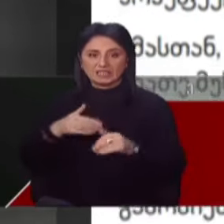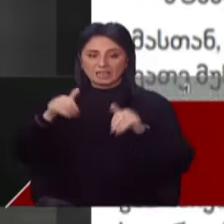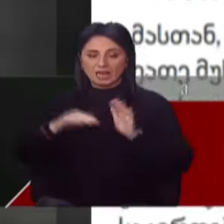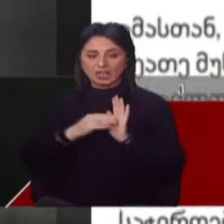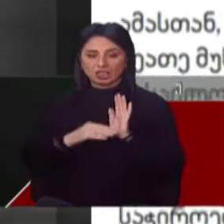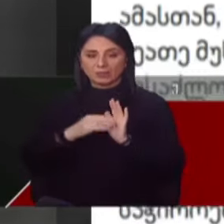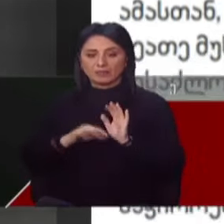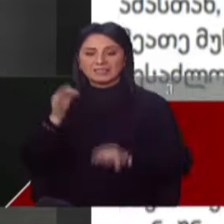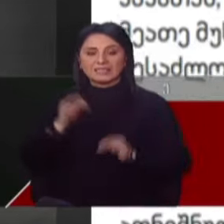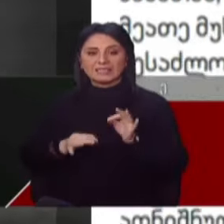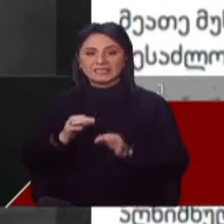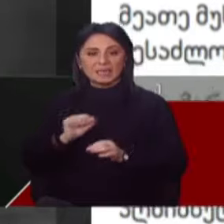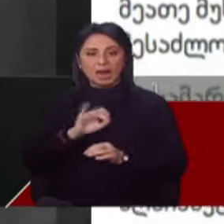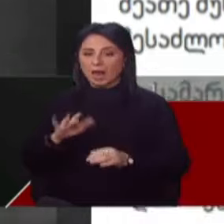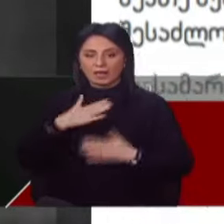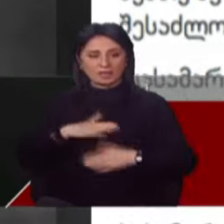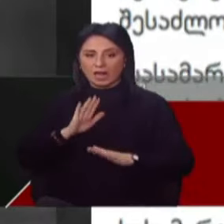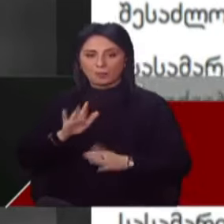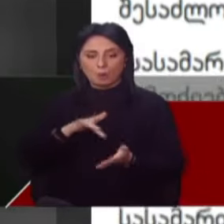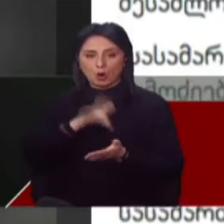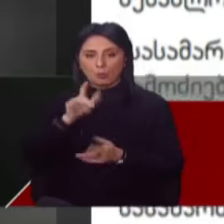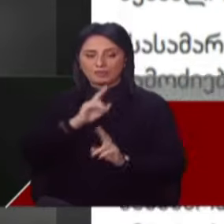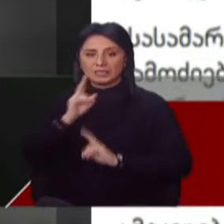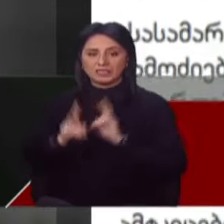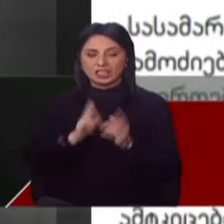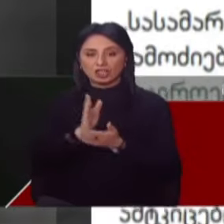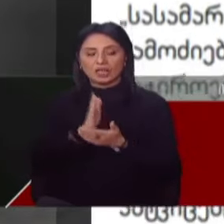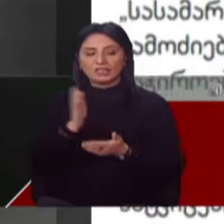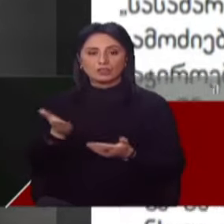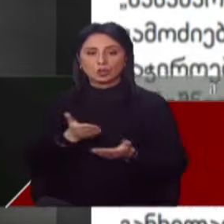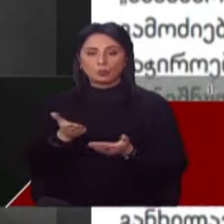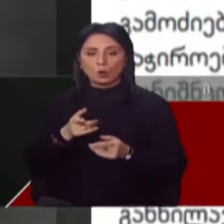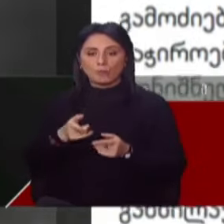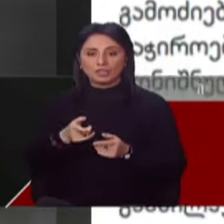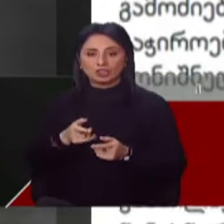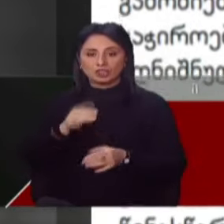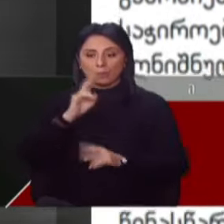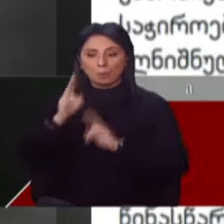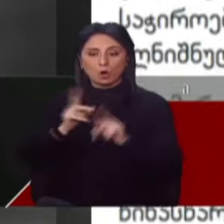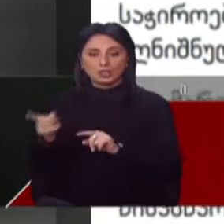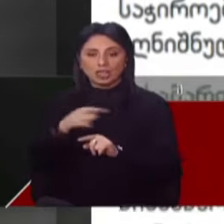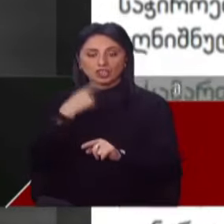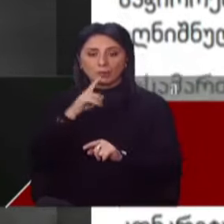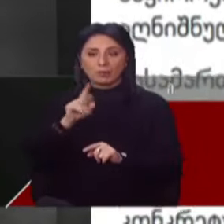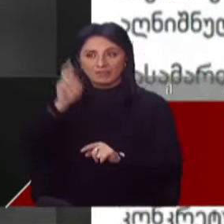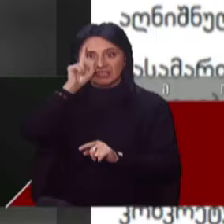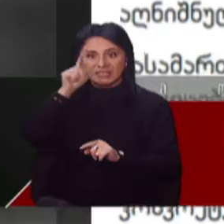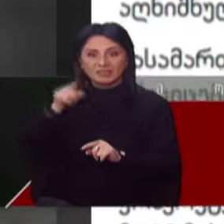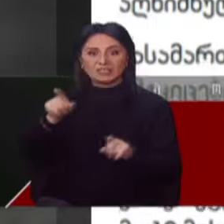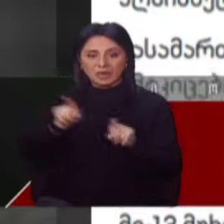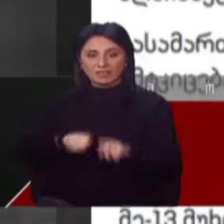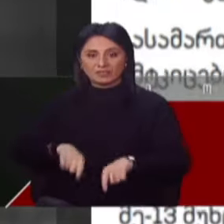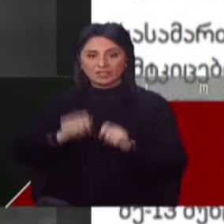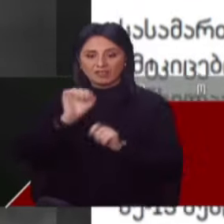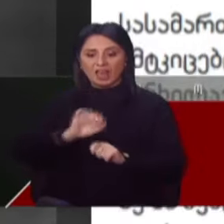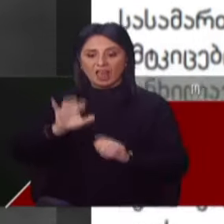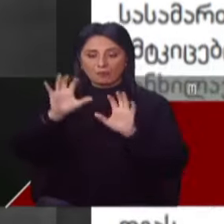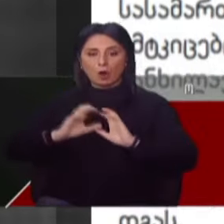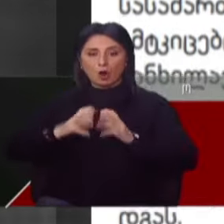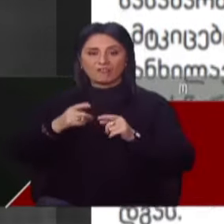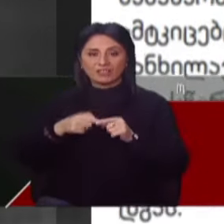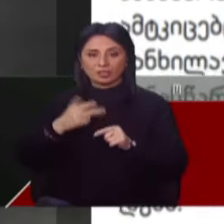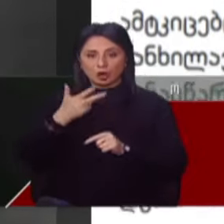განჩინებაში. სასამართლომ არ დააკმაყოფილა მოქალაქეთა სარჩელის ნაწილი, რომელშიც მოსარჩელეები ამტკიცებდნენ, რომ სახელმწიფომ ასევე დაარღვია ევროპული